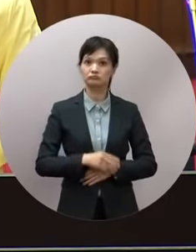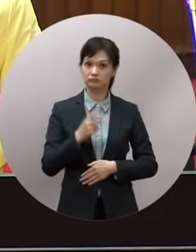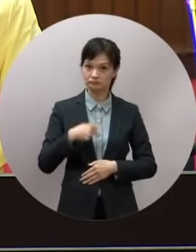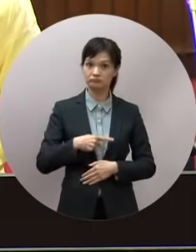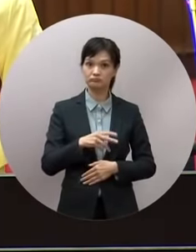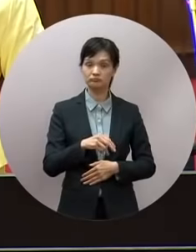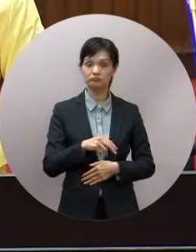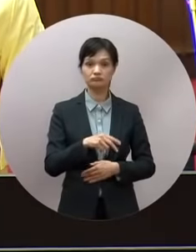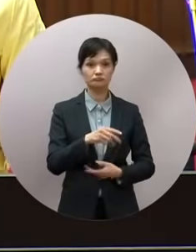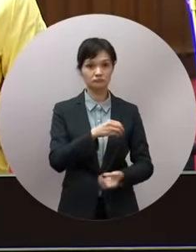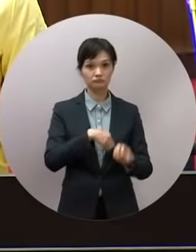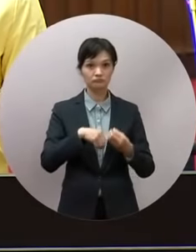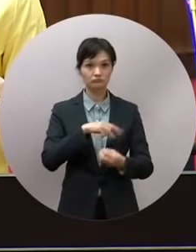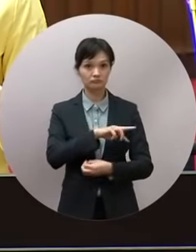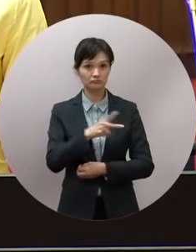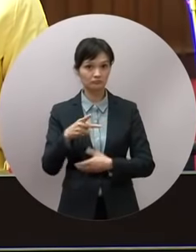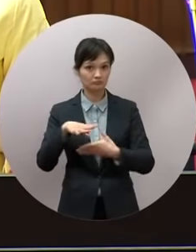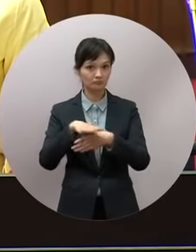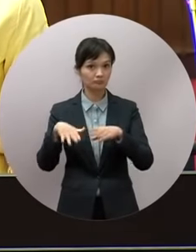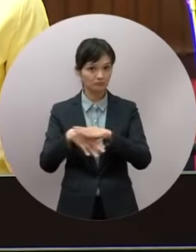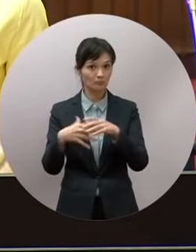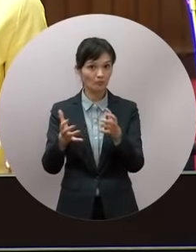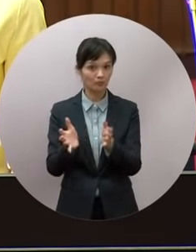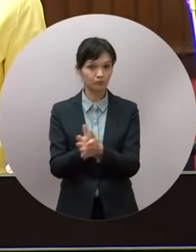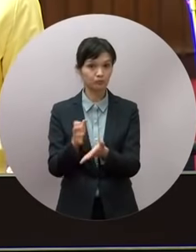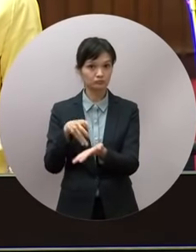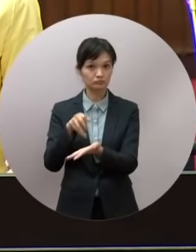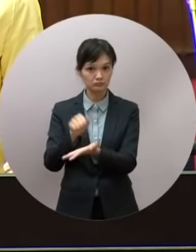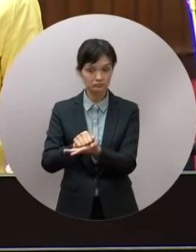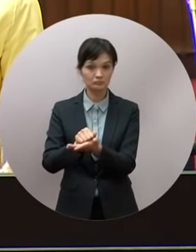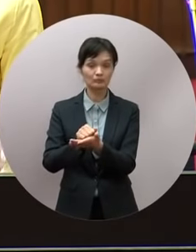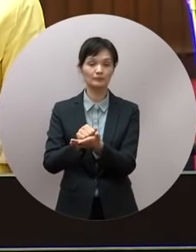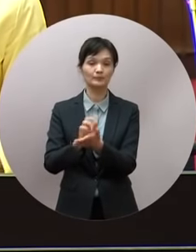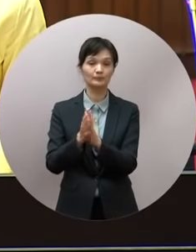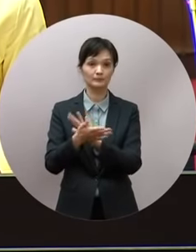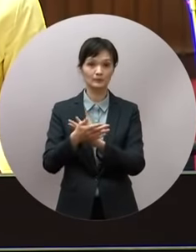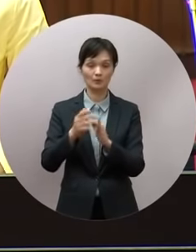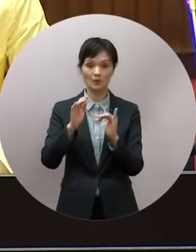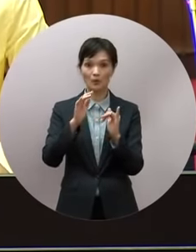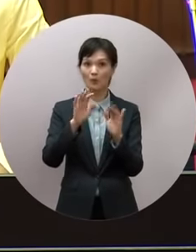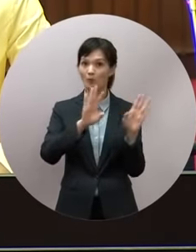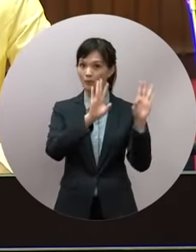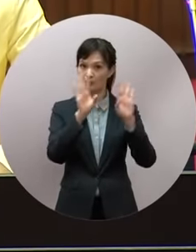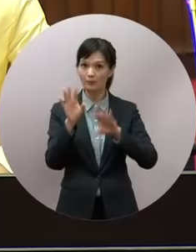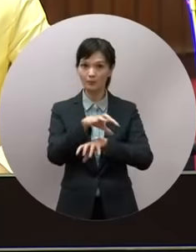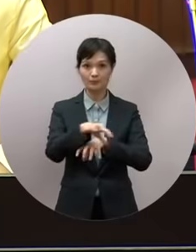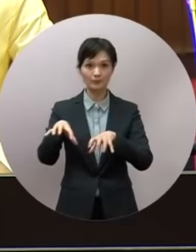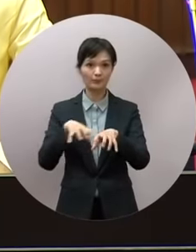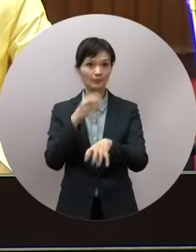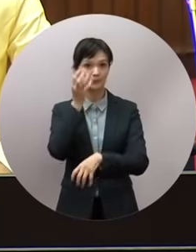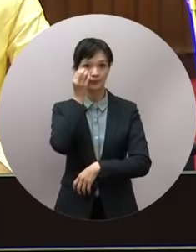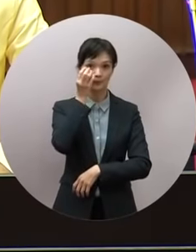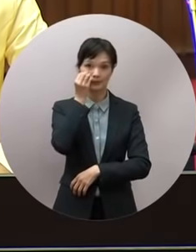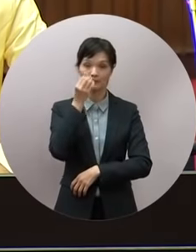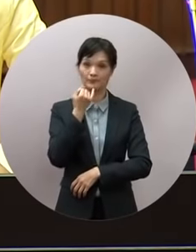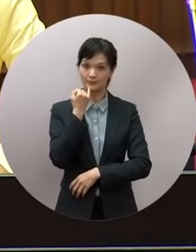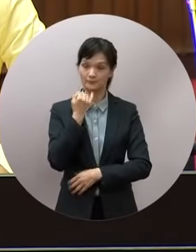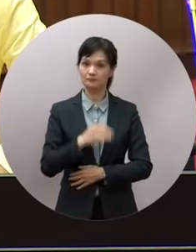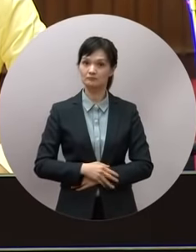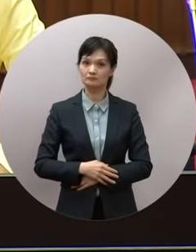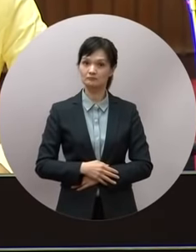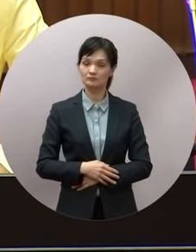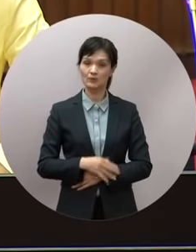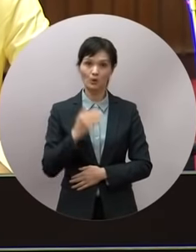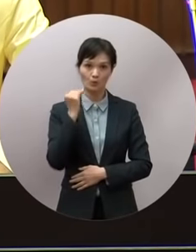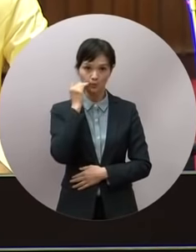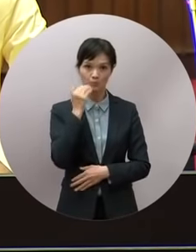了文化景观。那说这个故事的过程，主要重点是，如果当时也有前瞻性